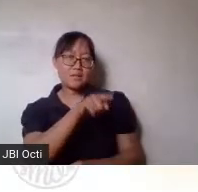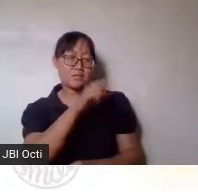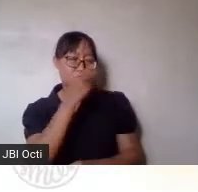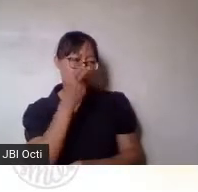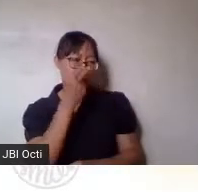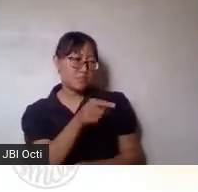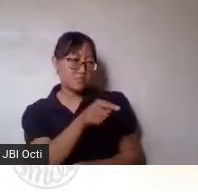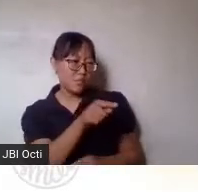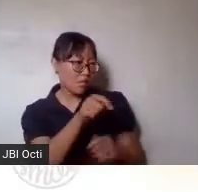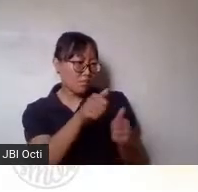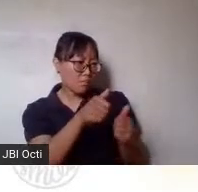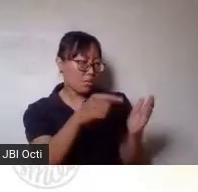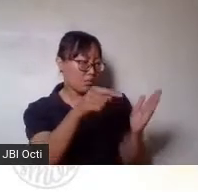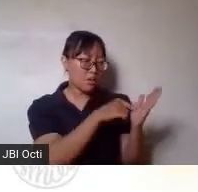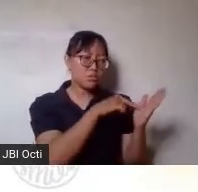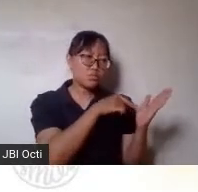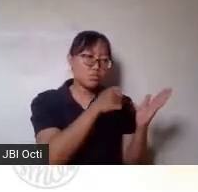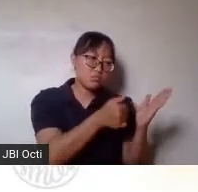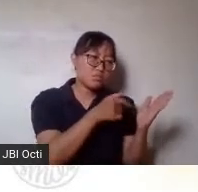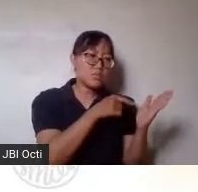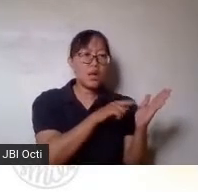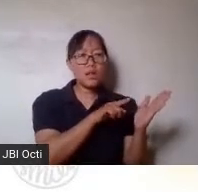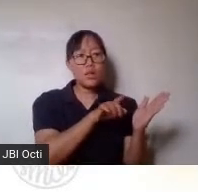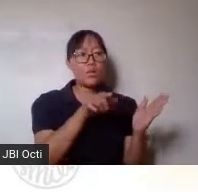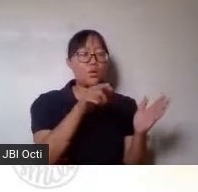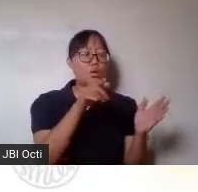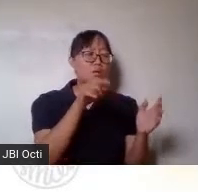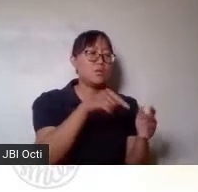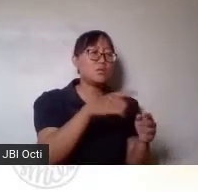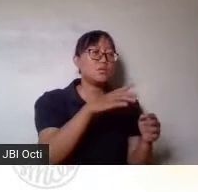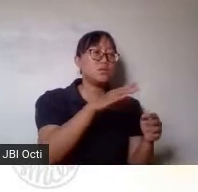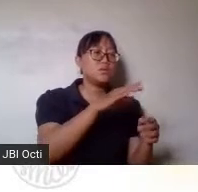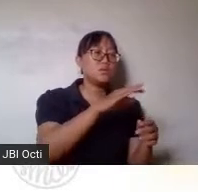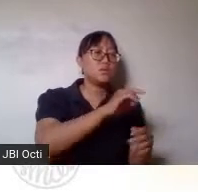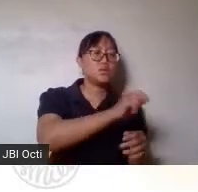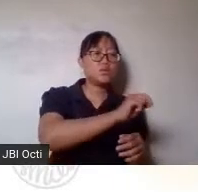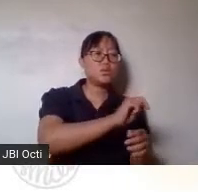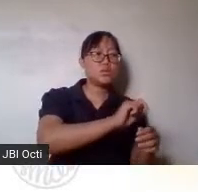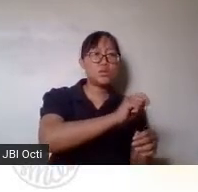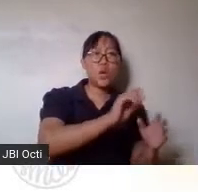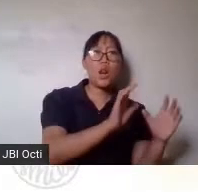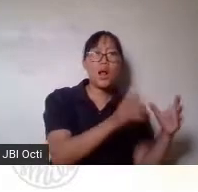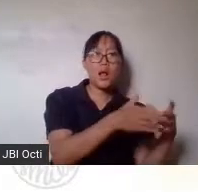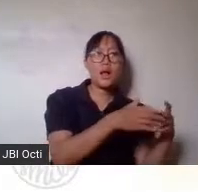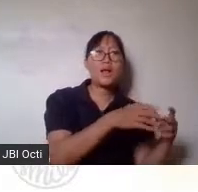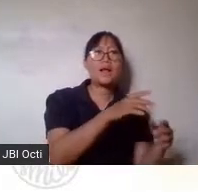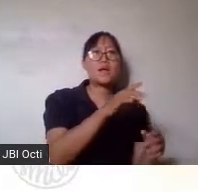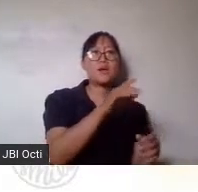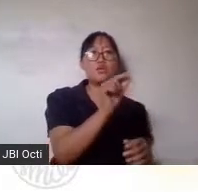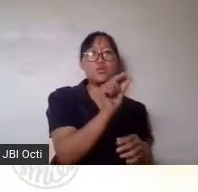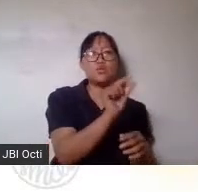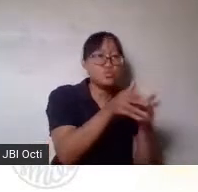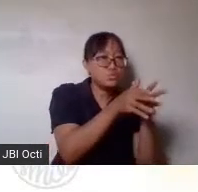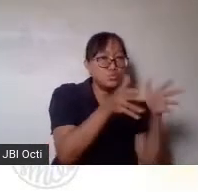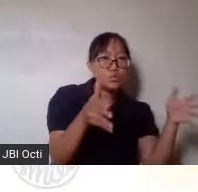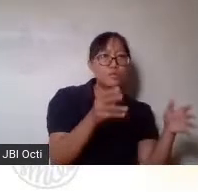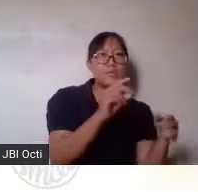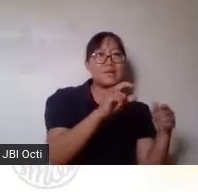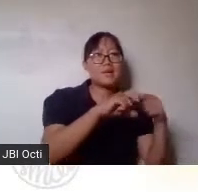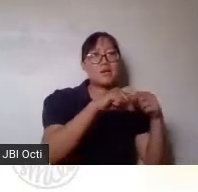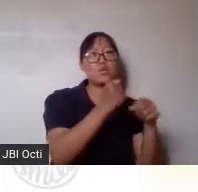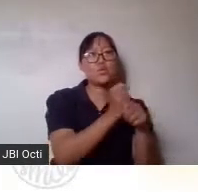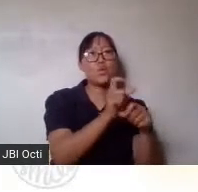reguler atau inklusi misalnya, yang mana yang kemudian tidak masuk ke sekolah reguler atau inklusi itu. Jadi kandidatnya bukan kandidat